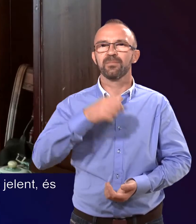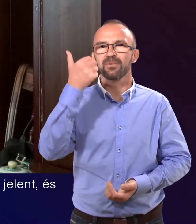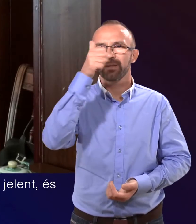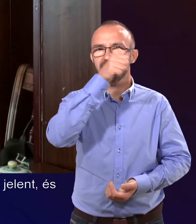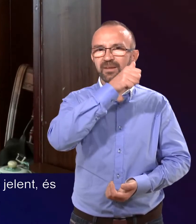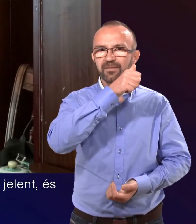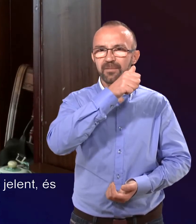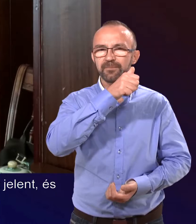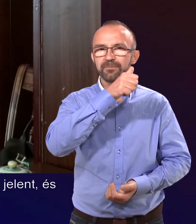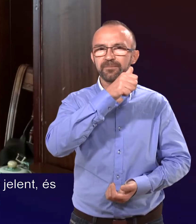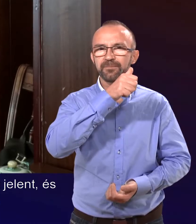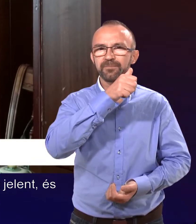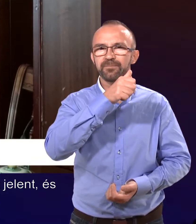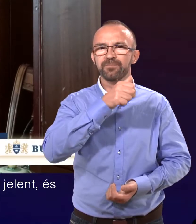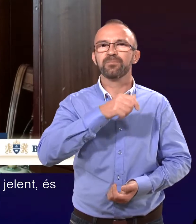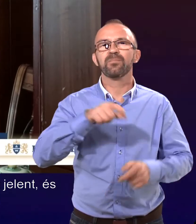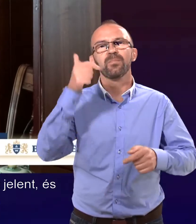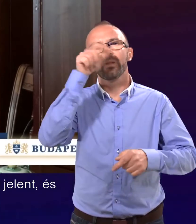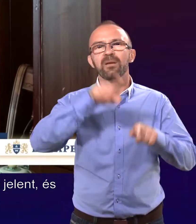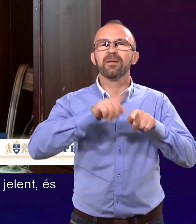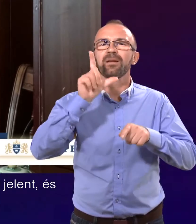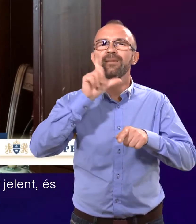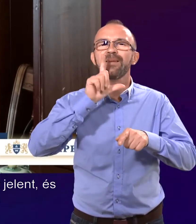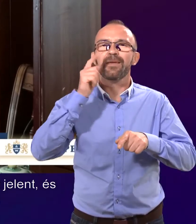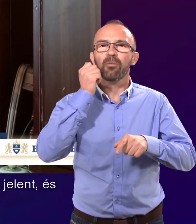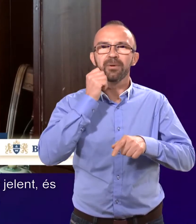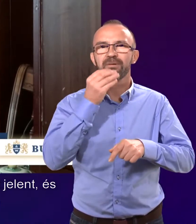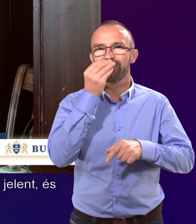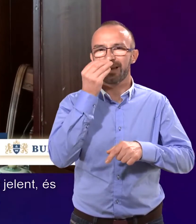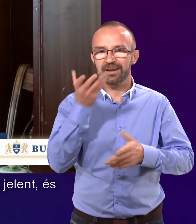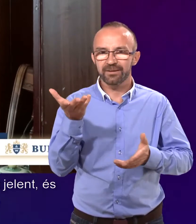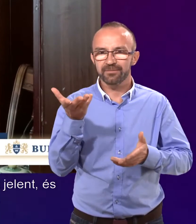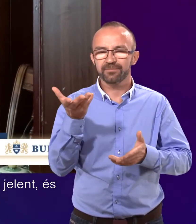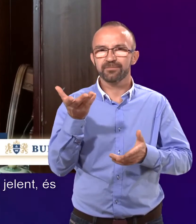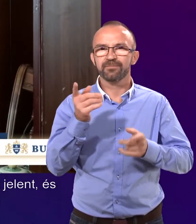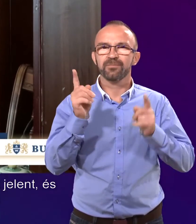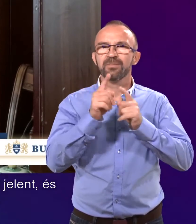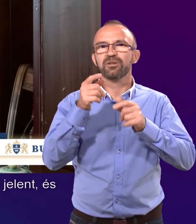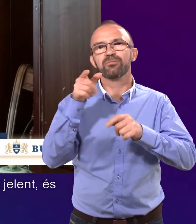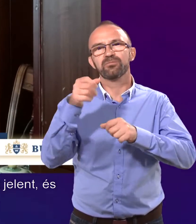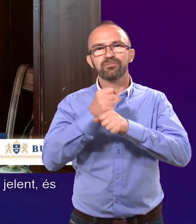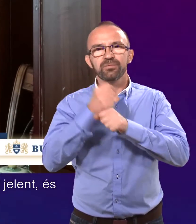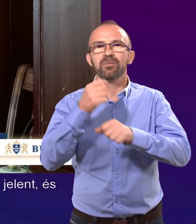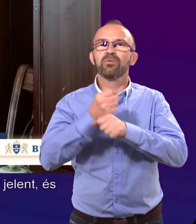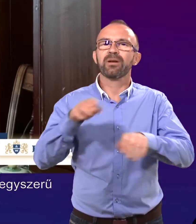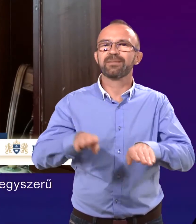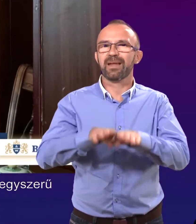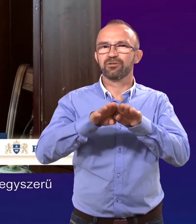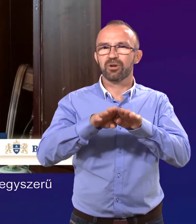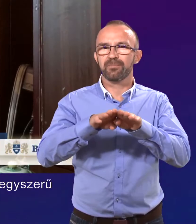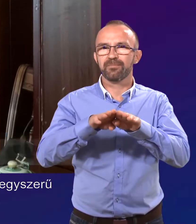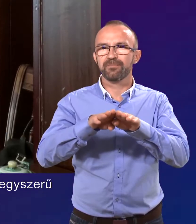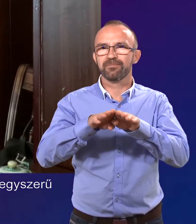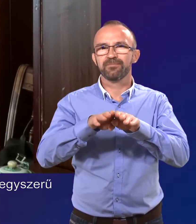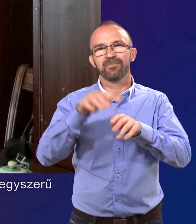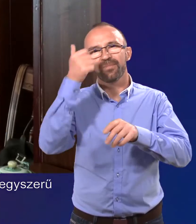Az én nevem az hő, és a hő az lilium virágot jelent, és amikor APEC-ban dolgoztam, a